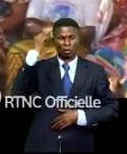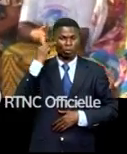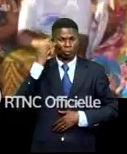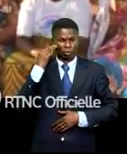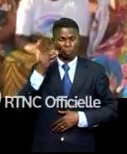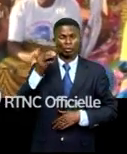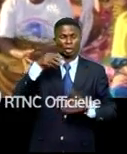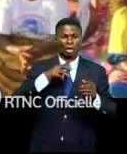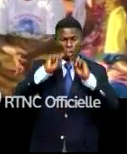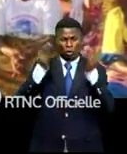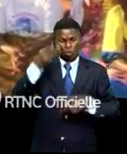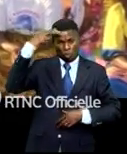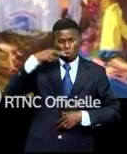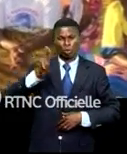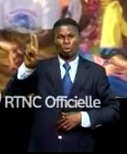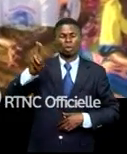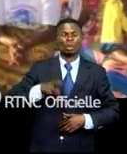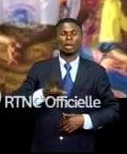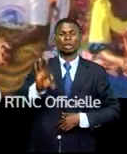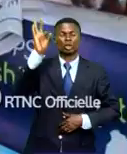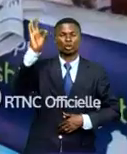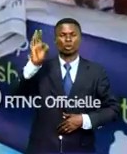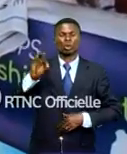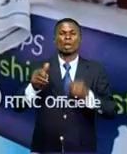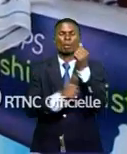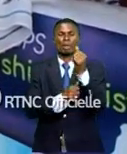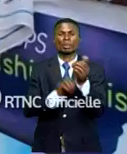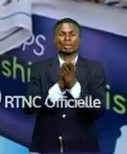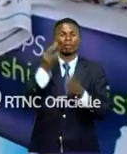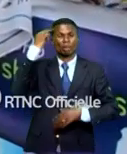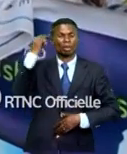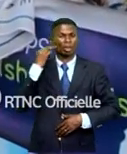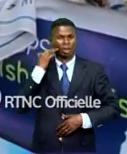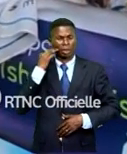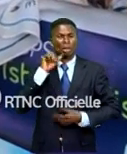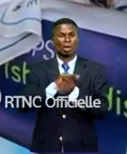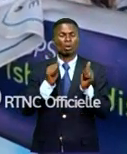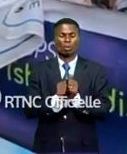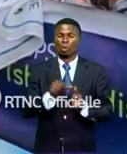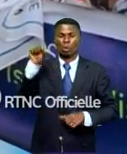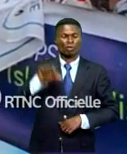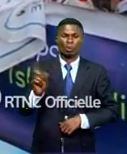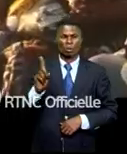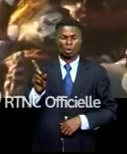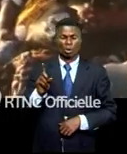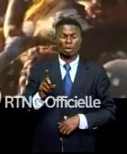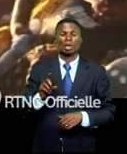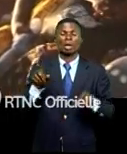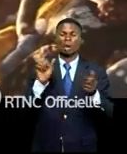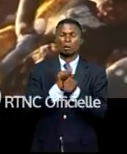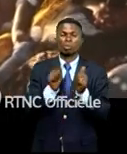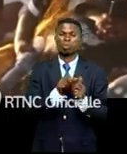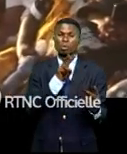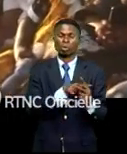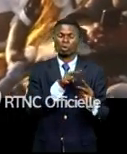à l'IDPS, la désignation des candidats du parti pour les nominations n'est pas un sujet tabou ou une question